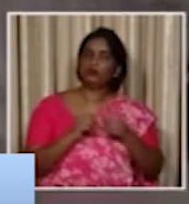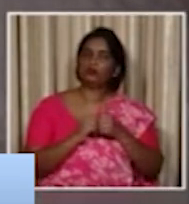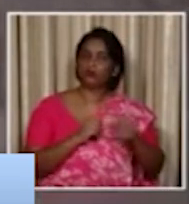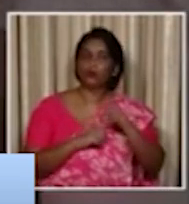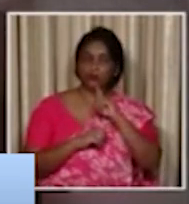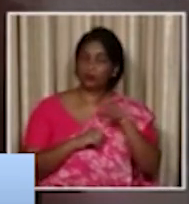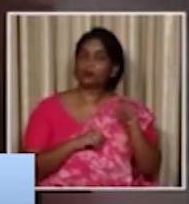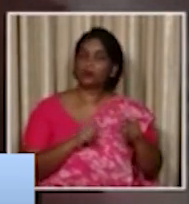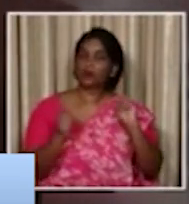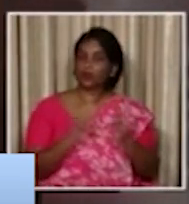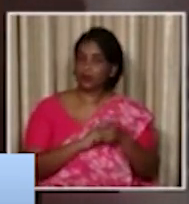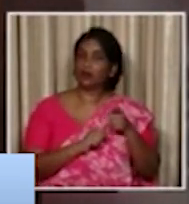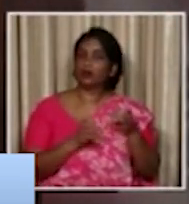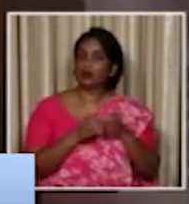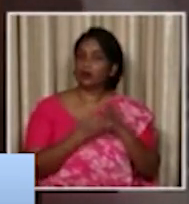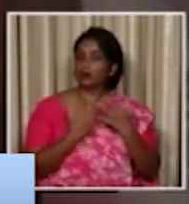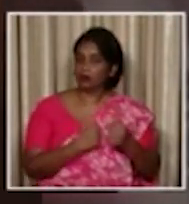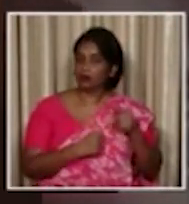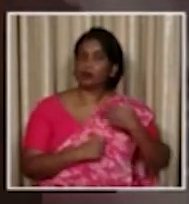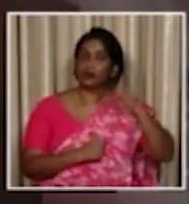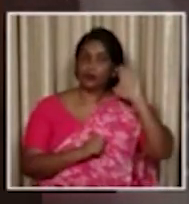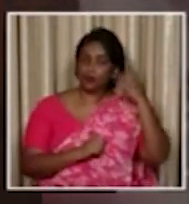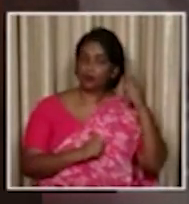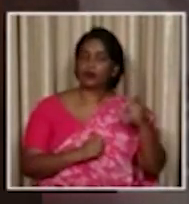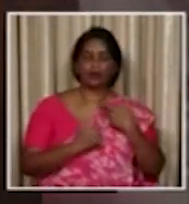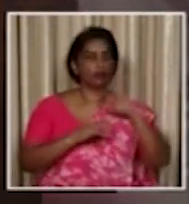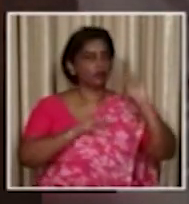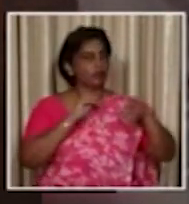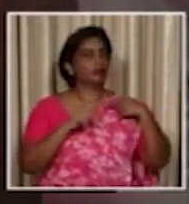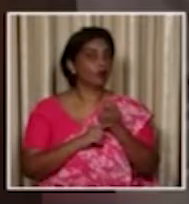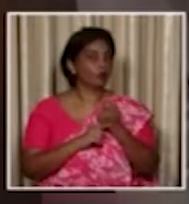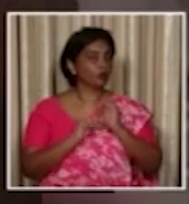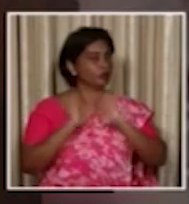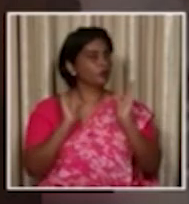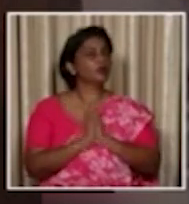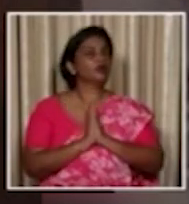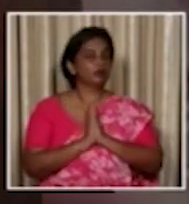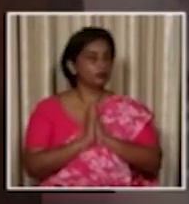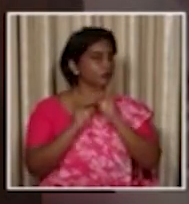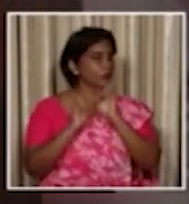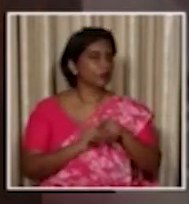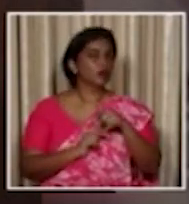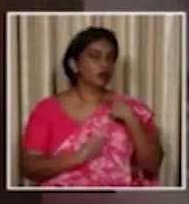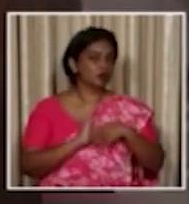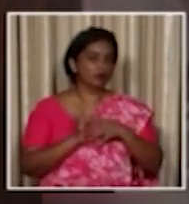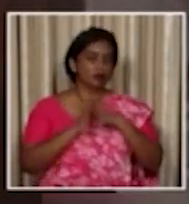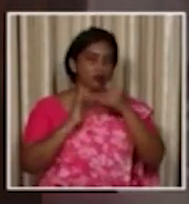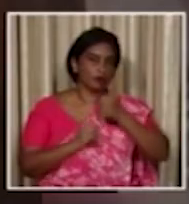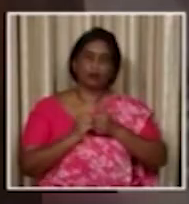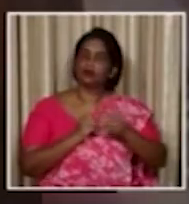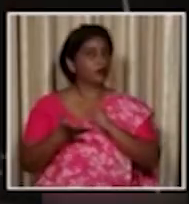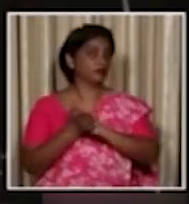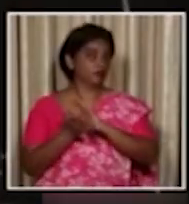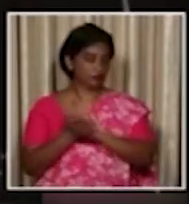දිනු. මේ ක්‍රිකට් ක්‍රීඩාවට ලැබෙනා වූ සුවිශාල වූ වරප්‍රසාද ප්‍රමාණය නැත්තම් මුදල් කන්දරාව හරහා මෙරටේ විශාල දූෂණයකට පාර